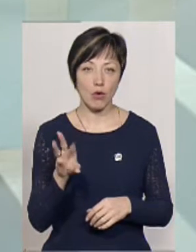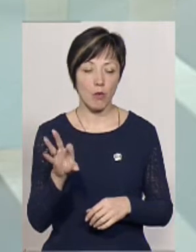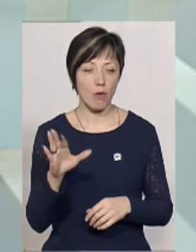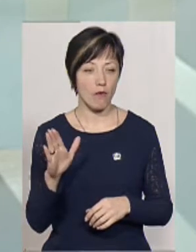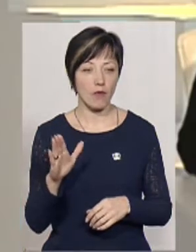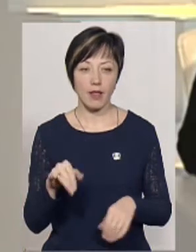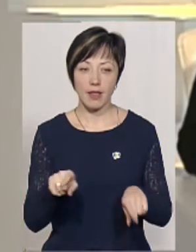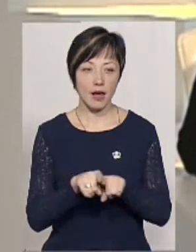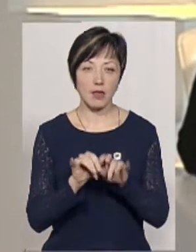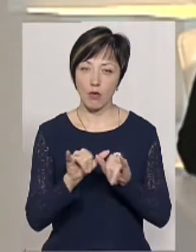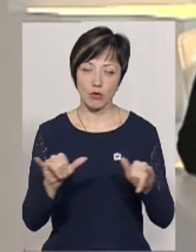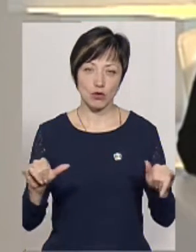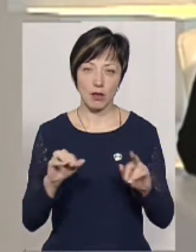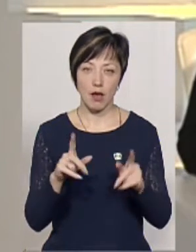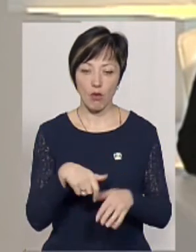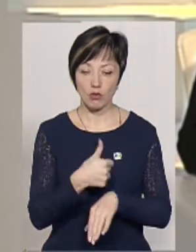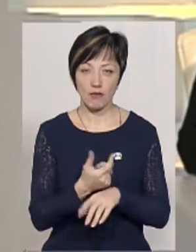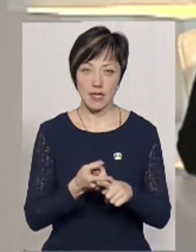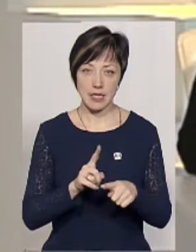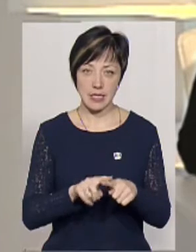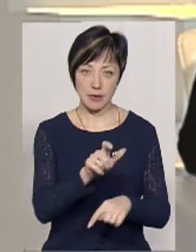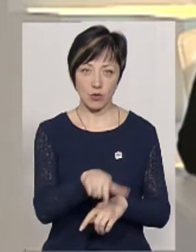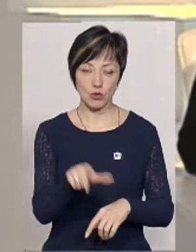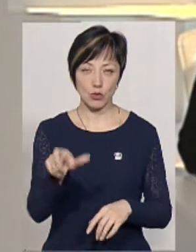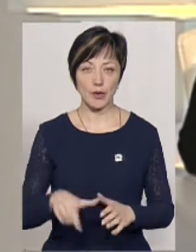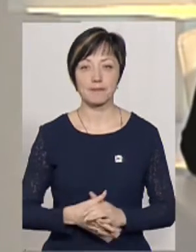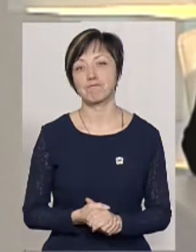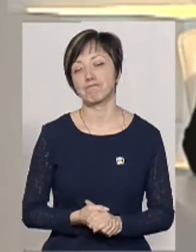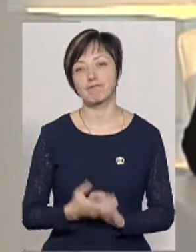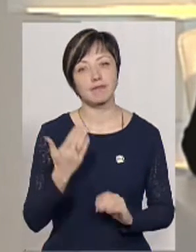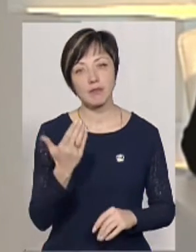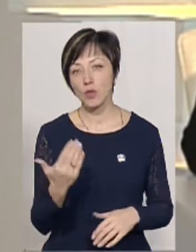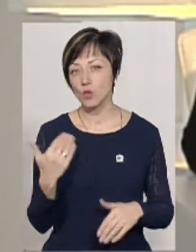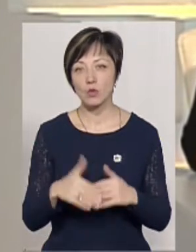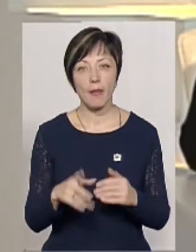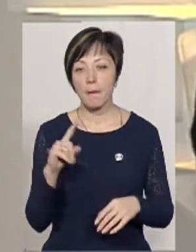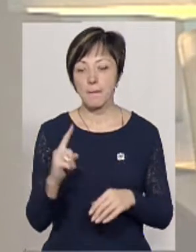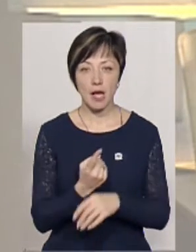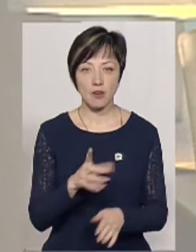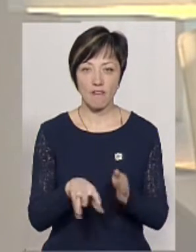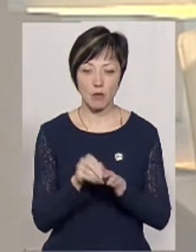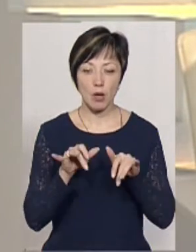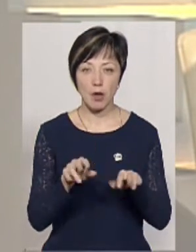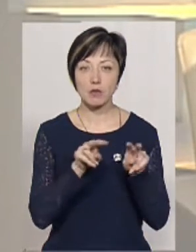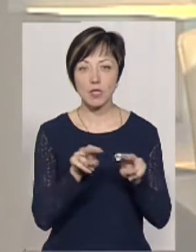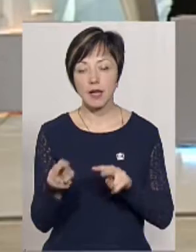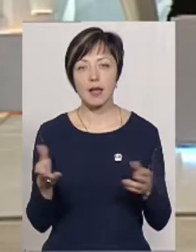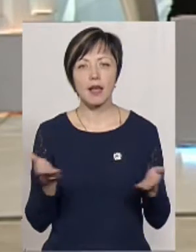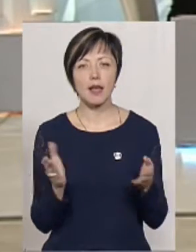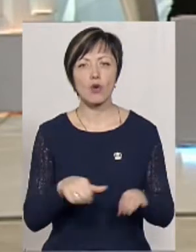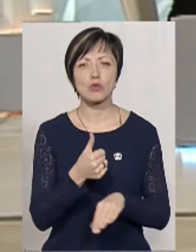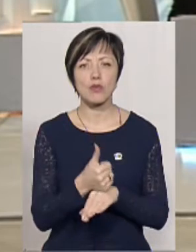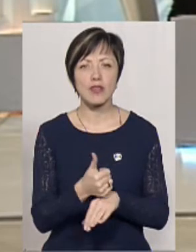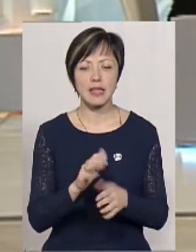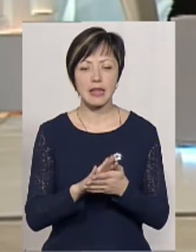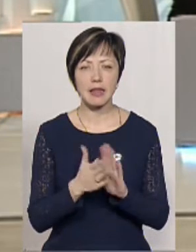не так розповсюджено, як основні ці медійні гравці. Ви вже не першу виборчу кампанію спостерігаєте. От які